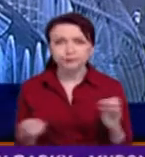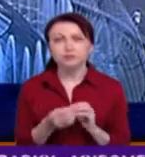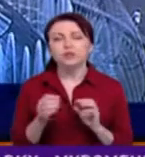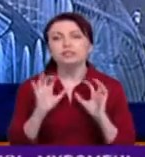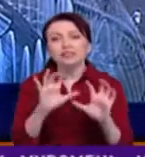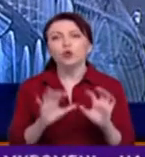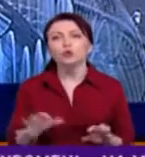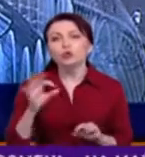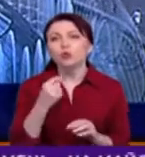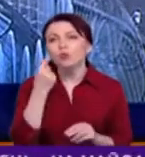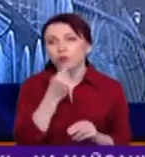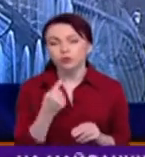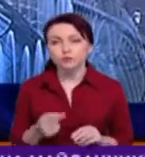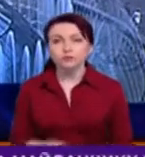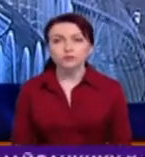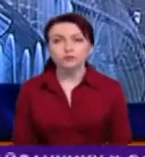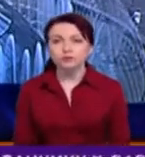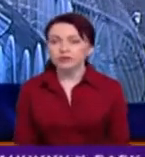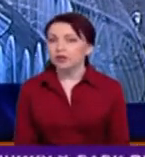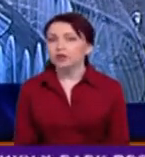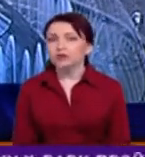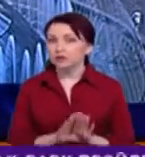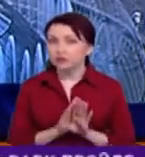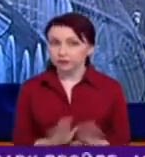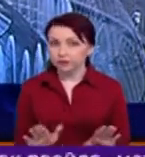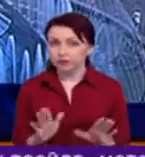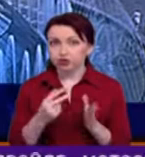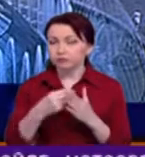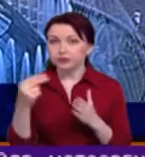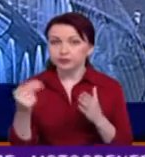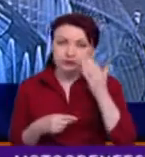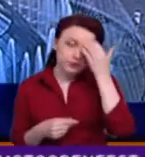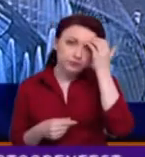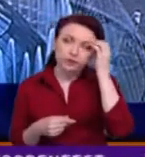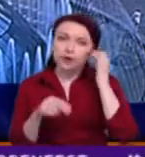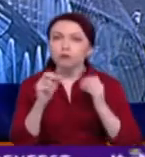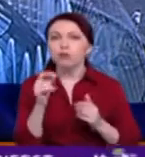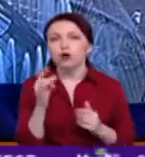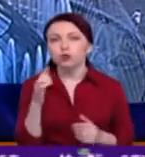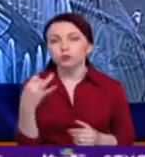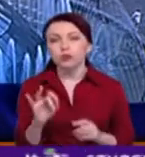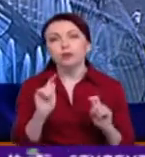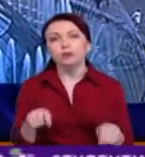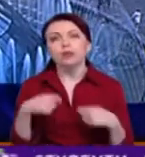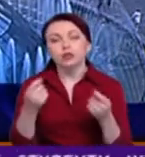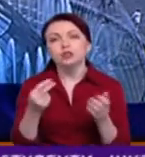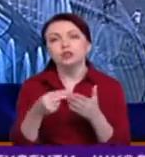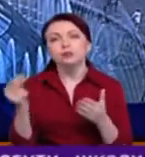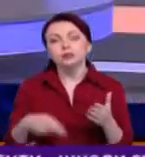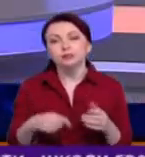про мови. Це все, да? Закон про функціонування мови, якби підписано Парубієм, тепер передається на підпис